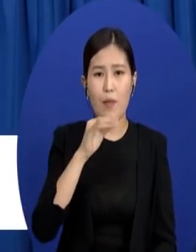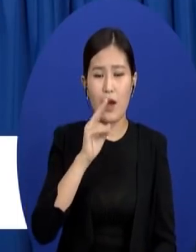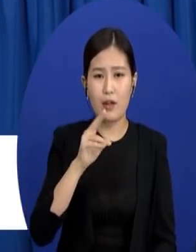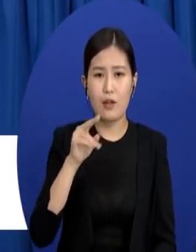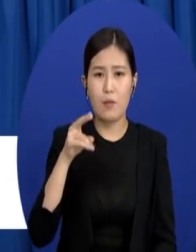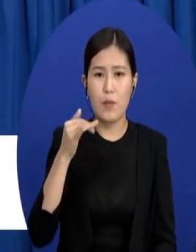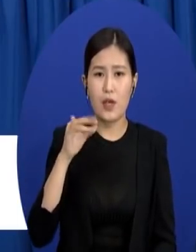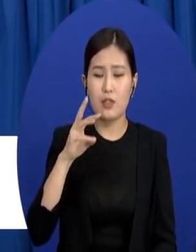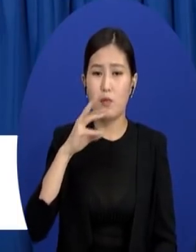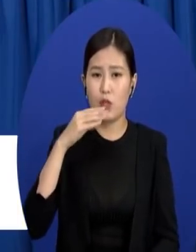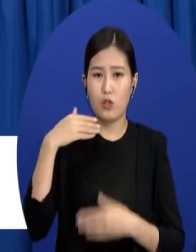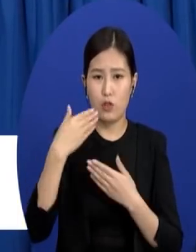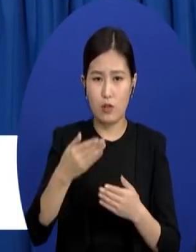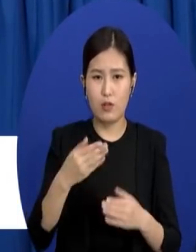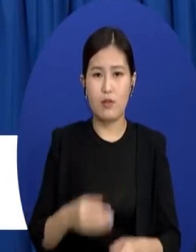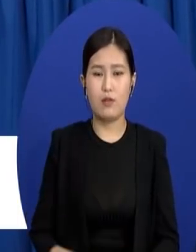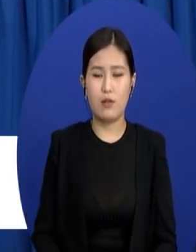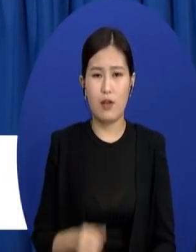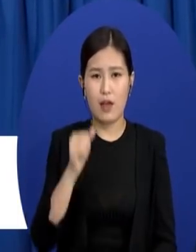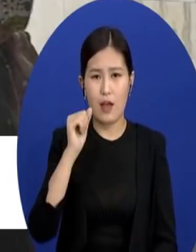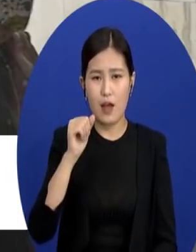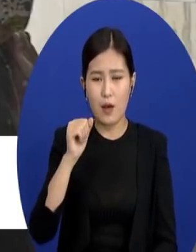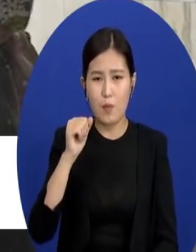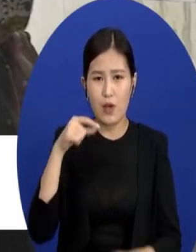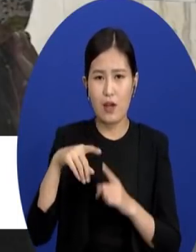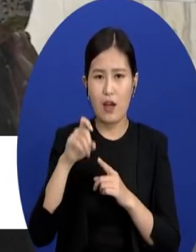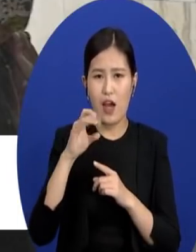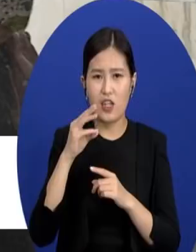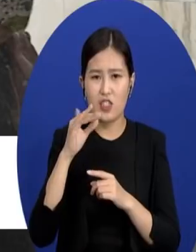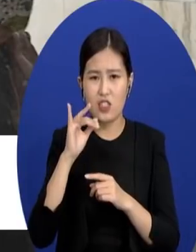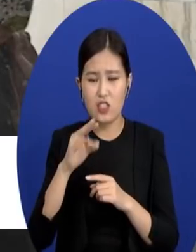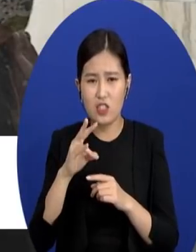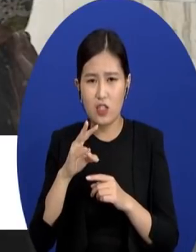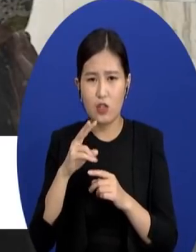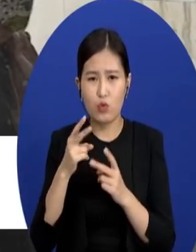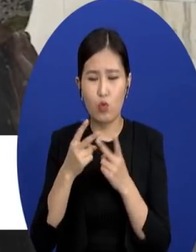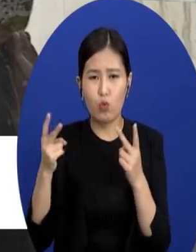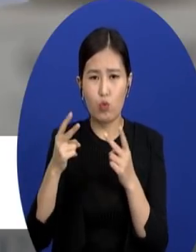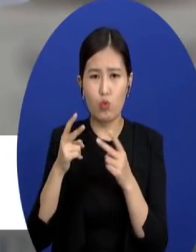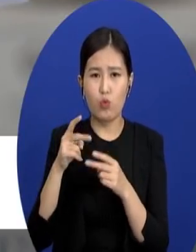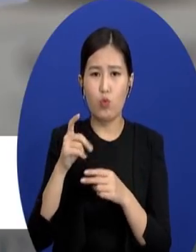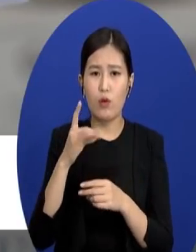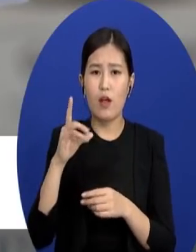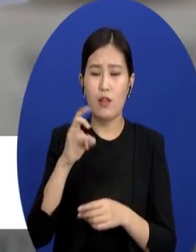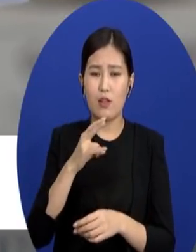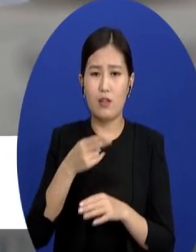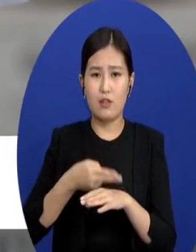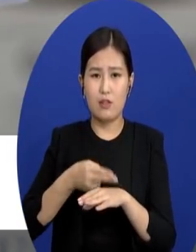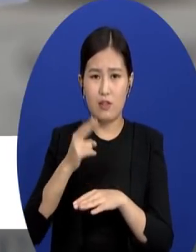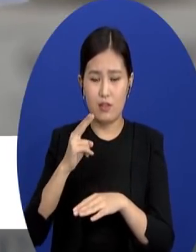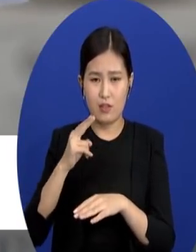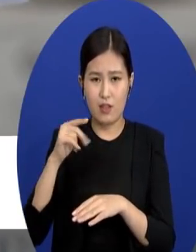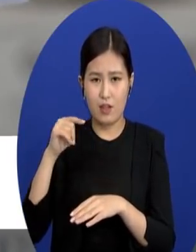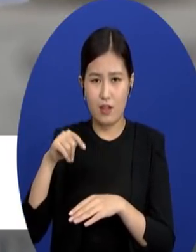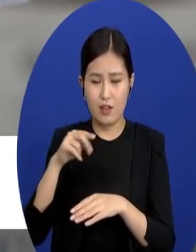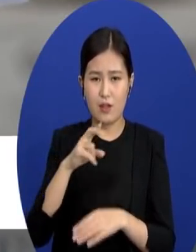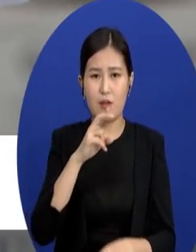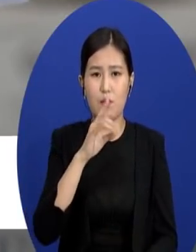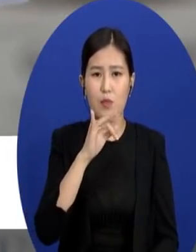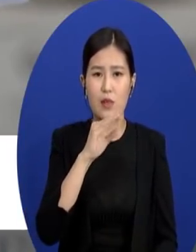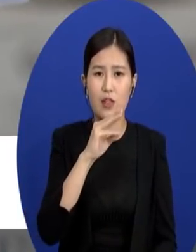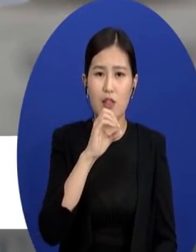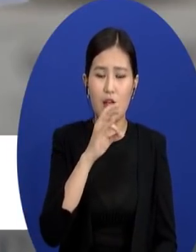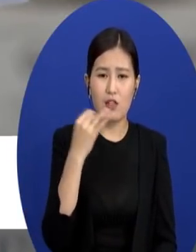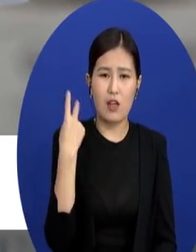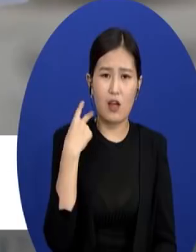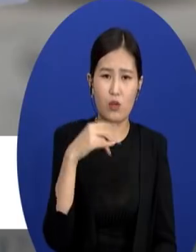үеэр Америкийн нэгдсэн улсын харшил халдварт өвчний үндэсний хүрээлэнгийн захирал Энтони Фаучи Британий эрх баригчид COVID-19 цар